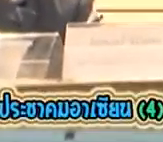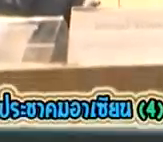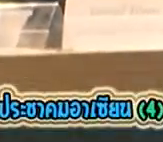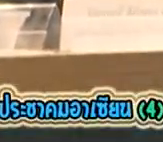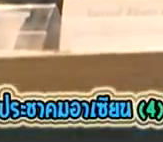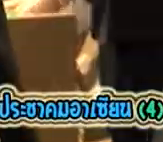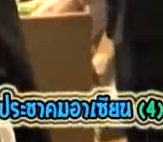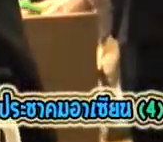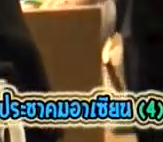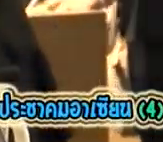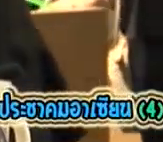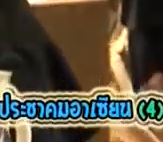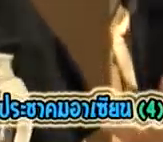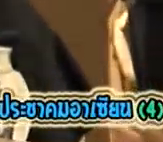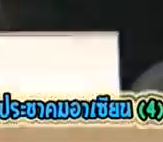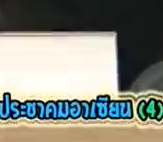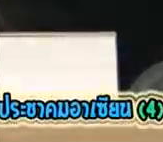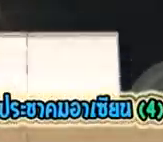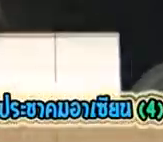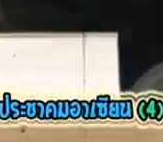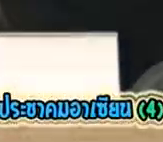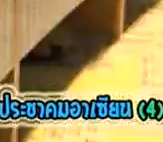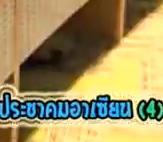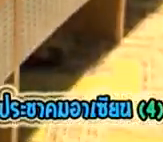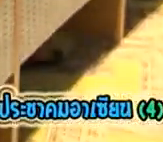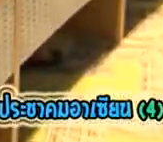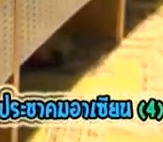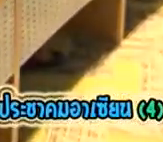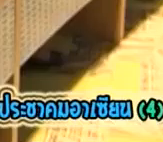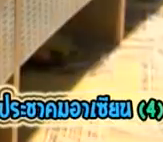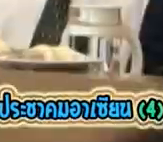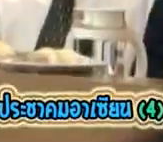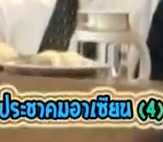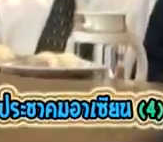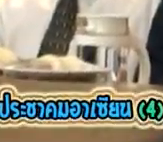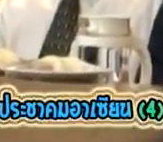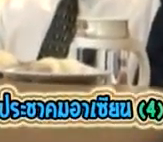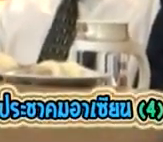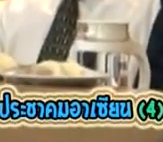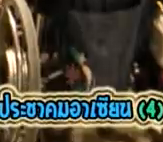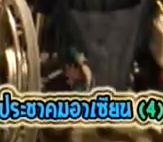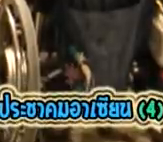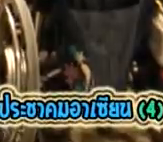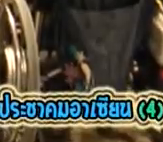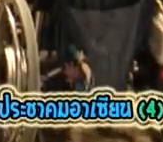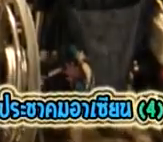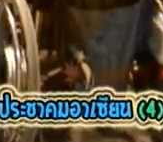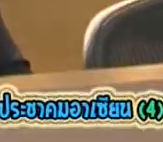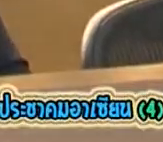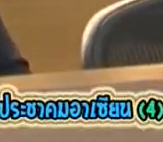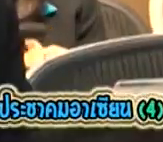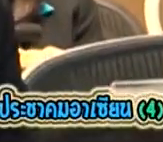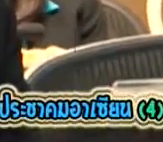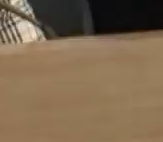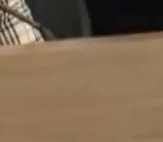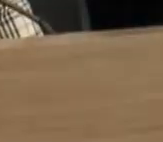และนี่ก็เป็ส่นหน่งของส้สะท้อนจากตัวแมผู้พการประเภทต่ต่างถึงโอกาสที่ประเทศไยจะเก้าไปสู่ความเป็ผู้นำทางด้าน